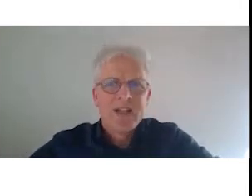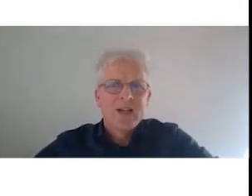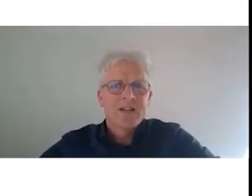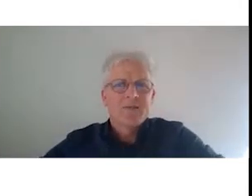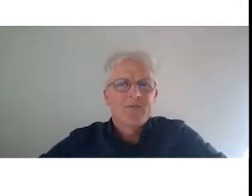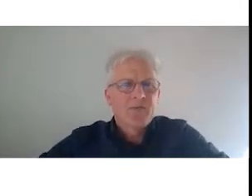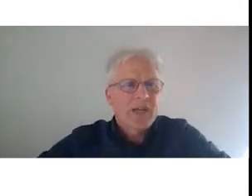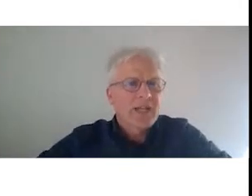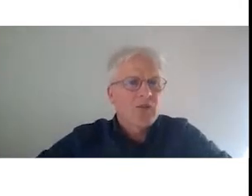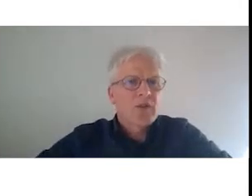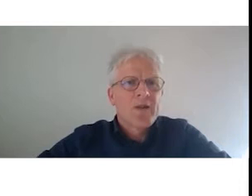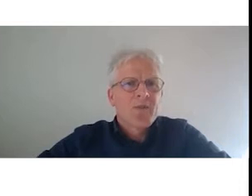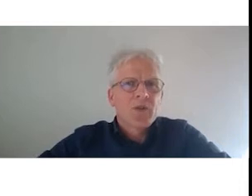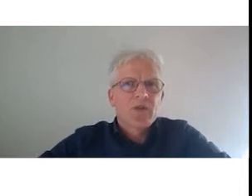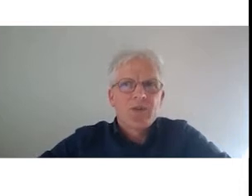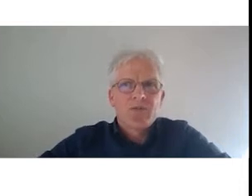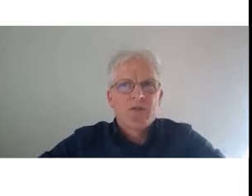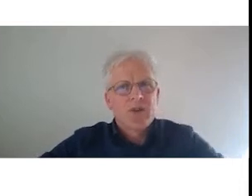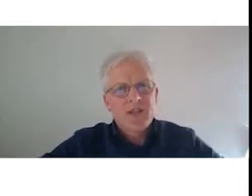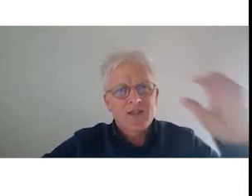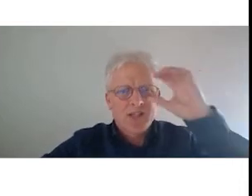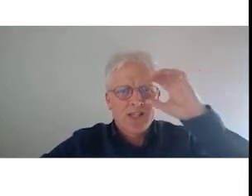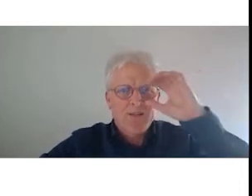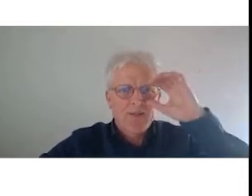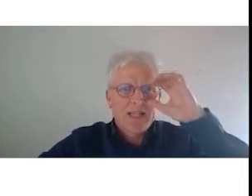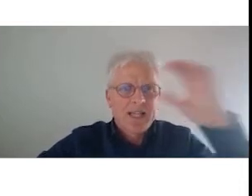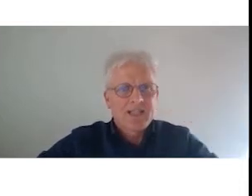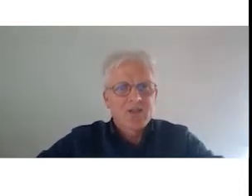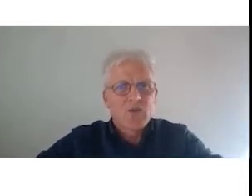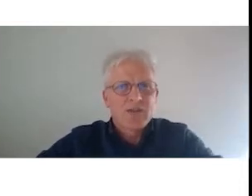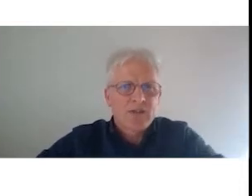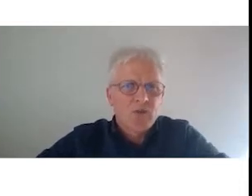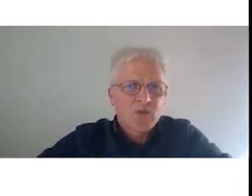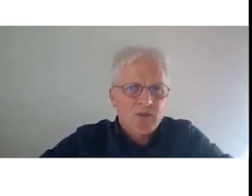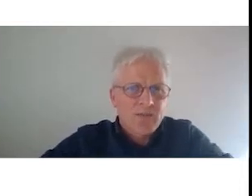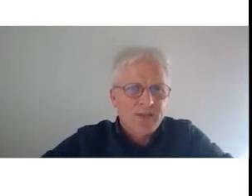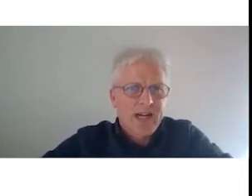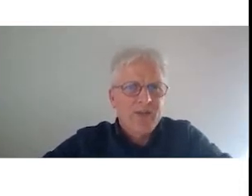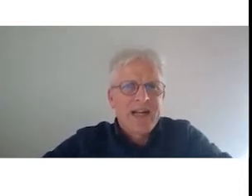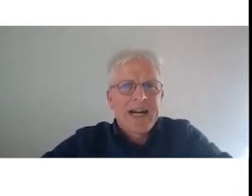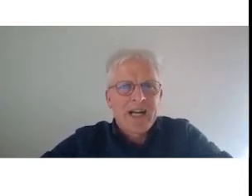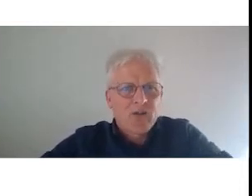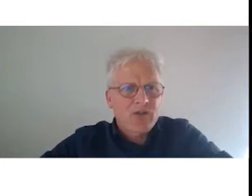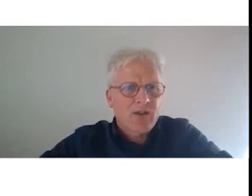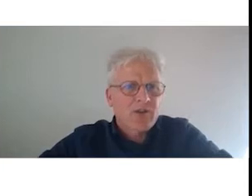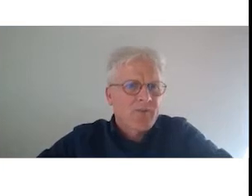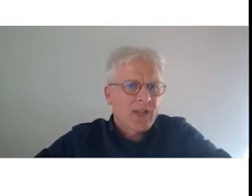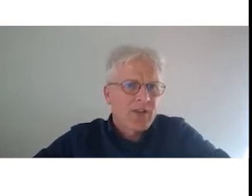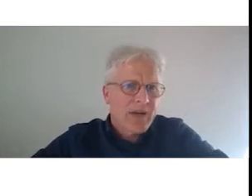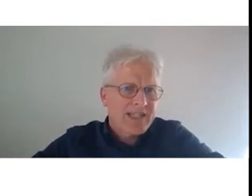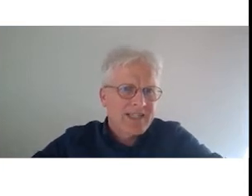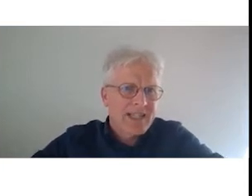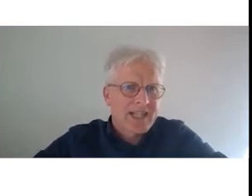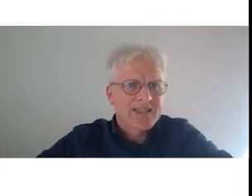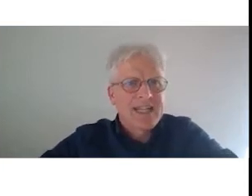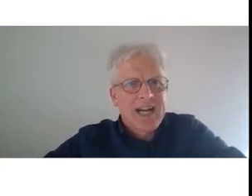Weihnachtsferien-Lockdown Verlängerung und wo wir festgestellt haben, es ist ein großer Not, großer Bedarf an Austausch. Also